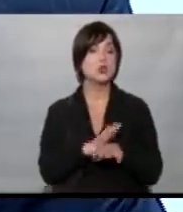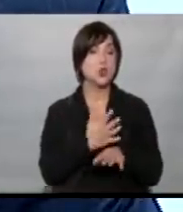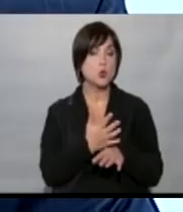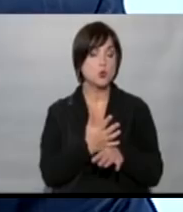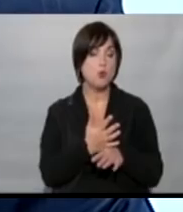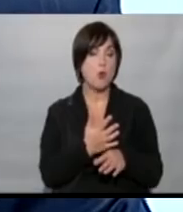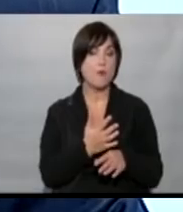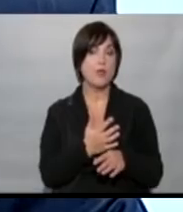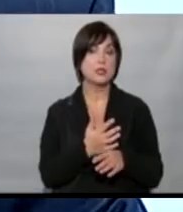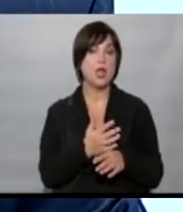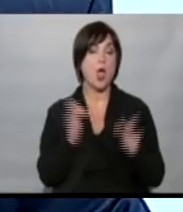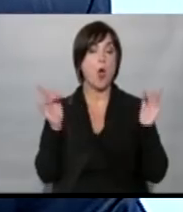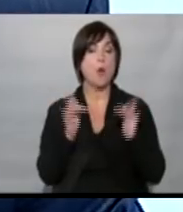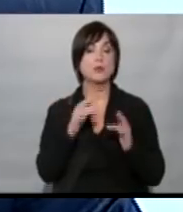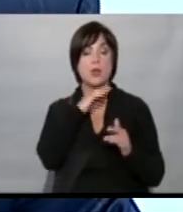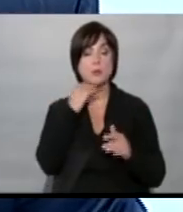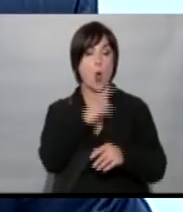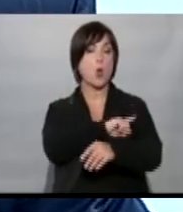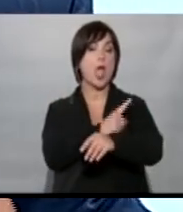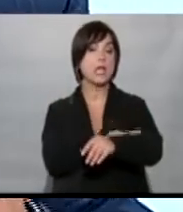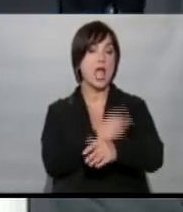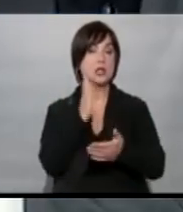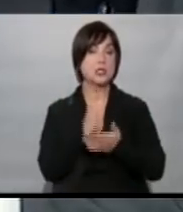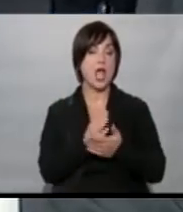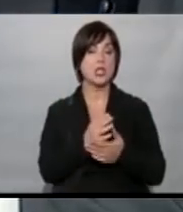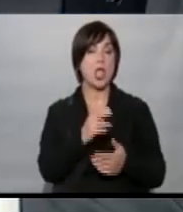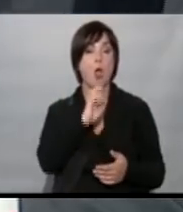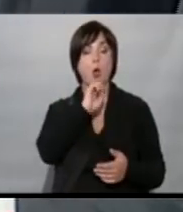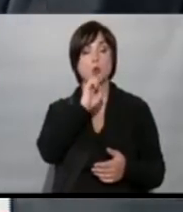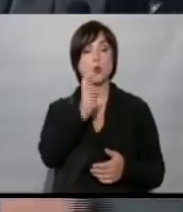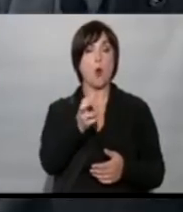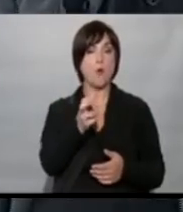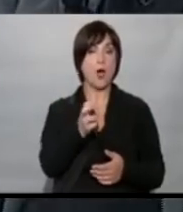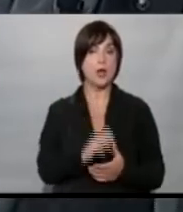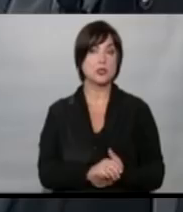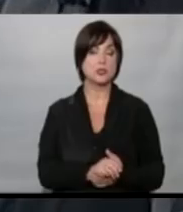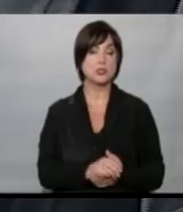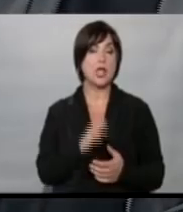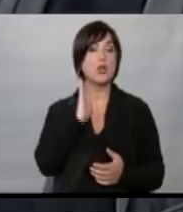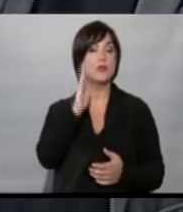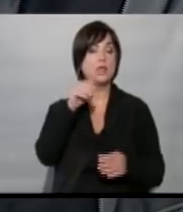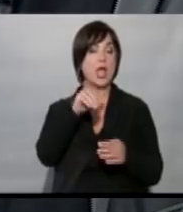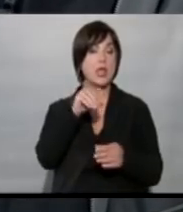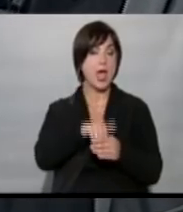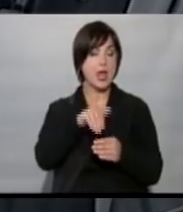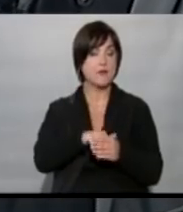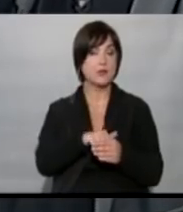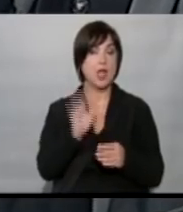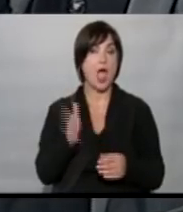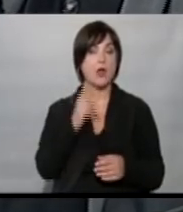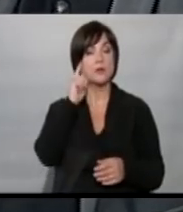чувствуваше опозицијата многу јака, таа ќе одговараше на изведеност на референдумот и ќе каже,